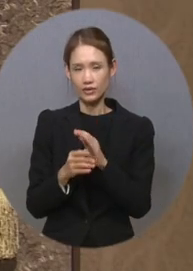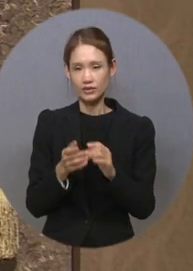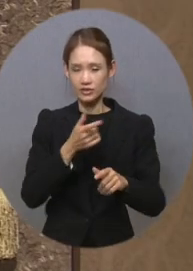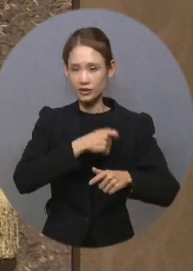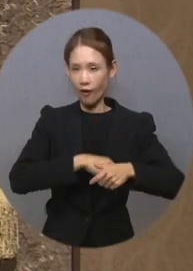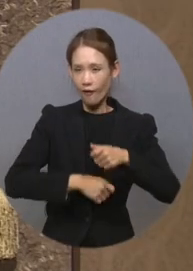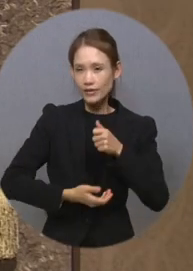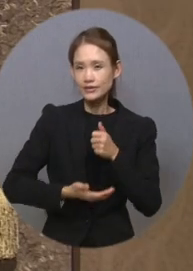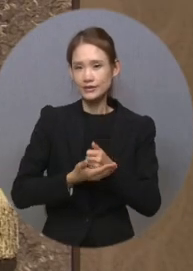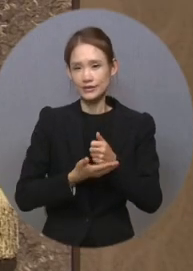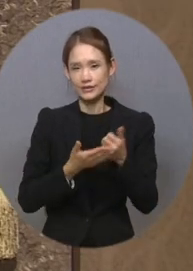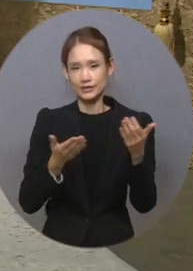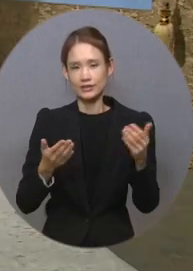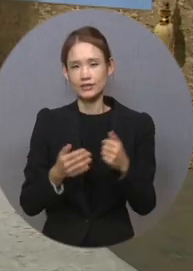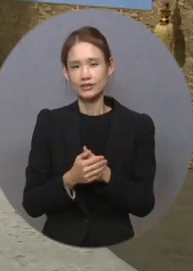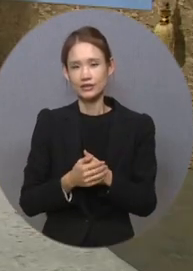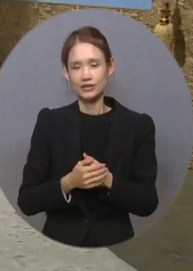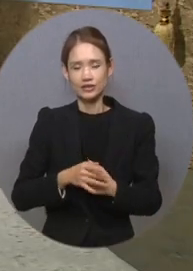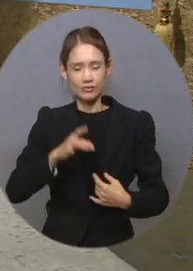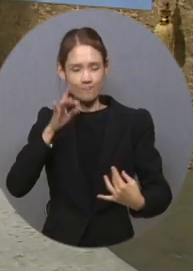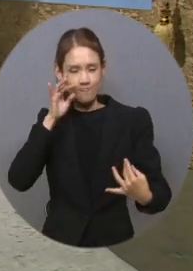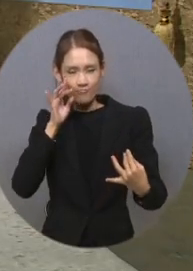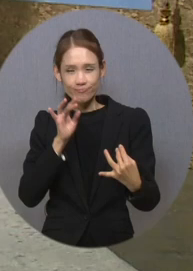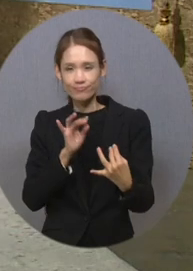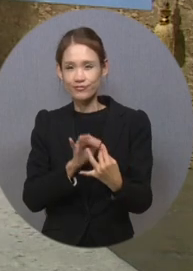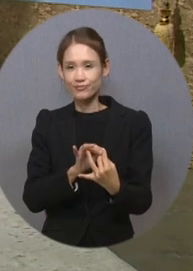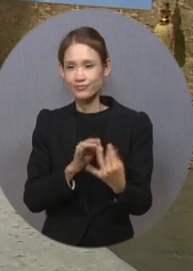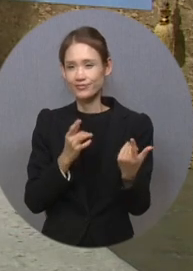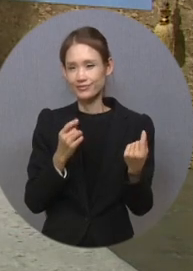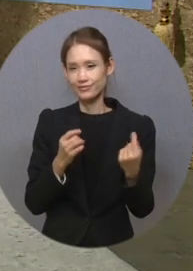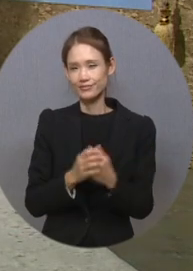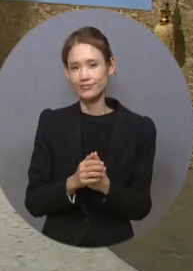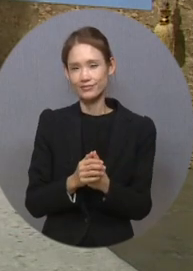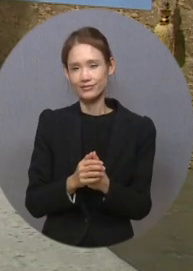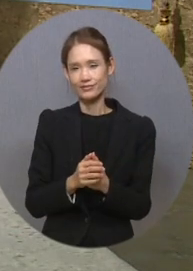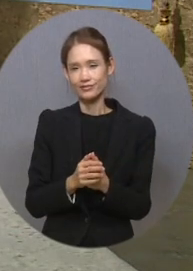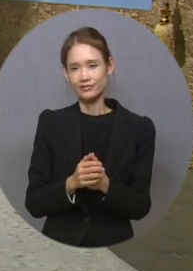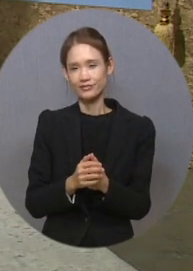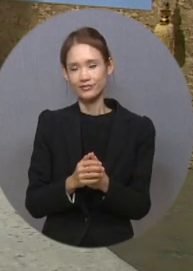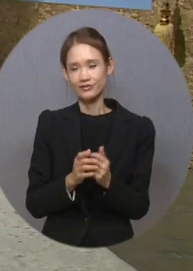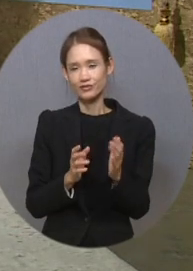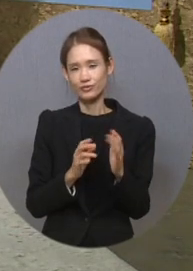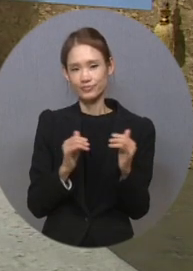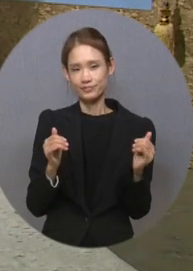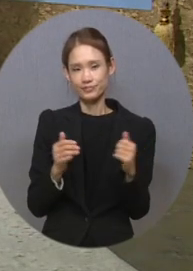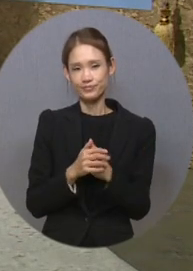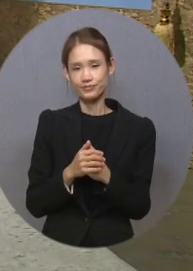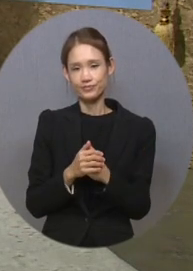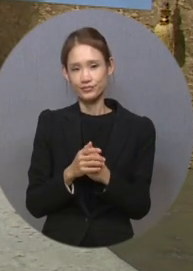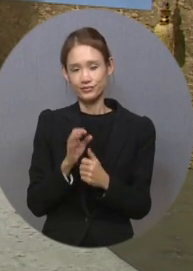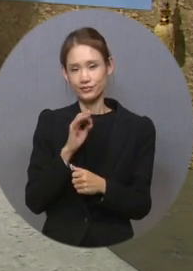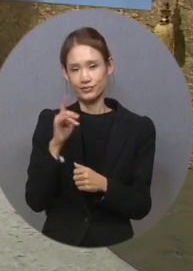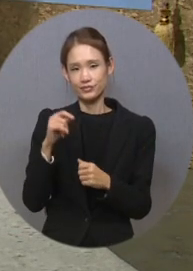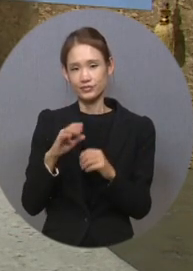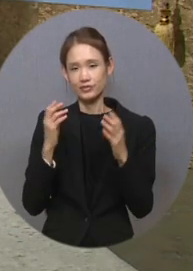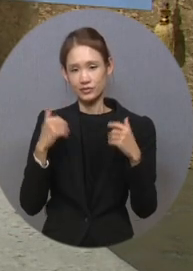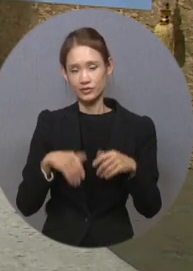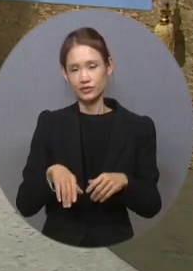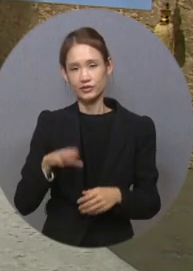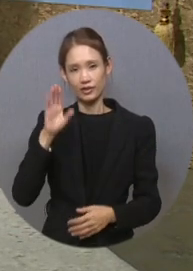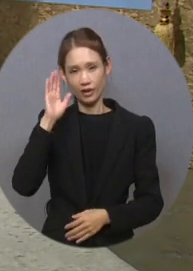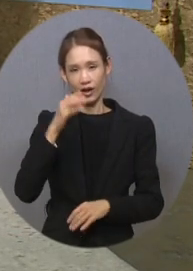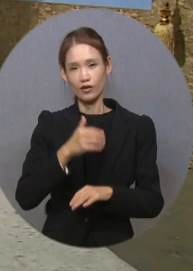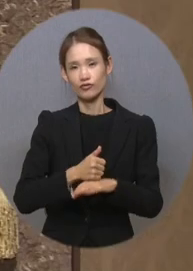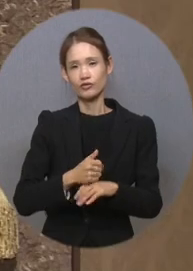그런 뜻이거든요. 그러네요. 적극 찬성이네요. 네, 그런 것을 끌어낼 때까지는 우리 시민들, 네. 또 우리 여수 출향 우리